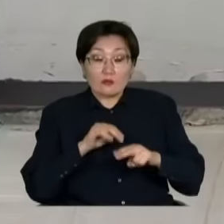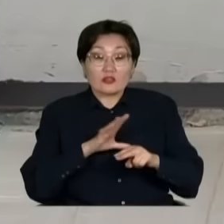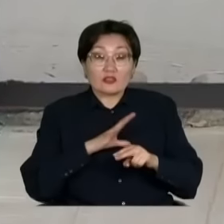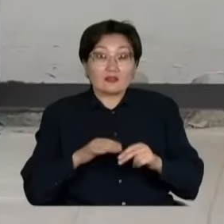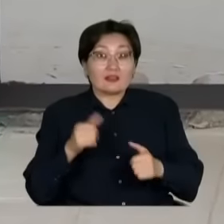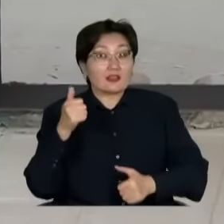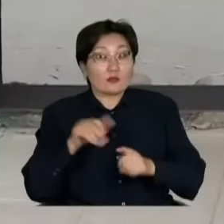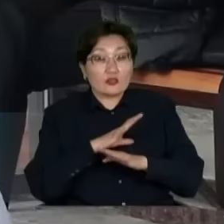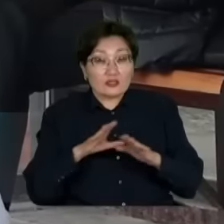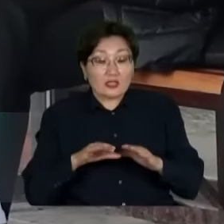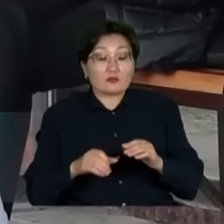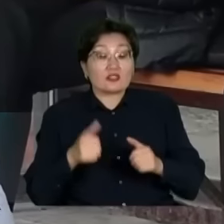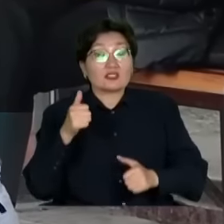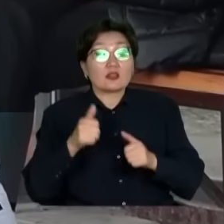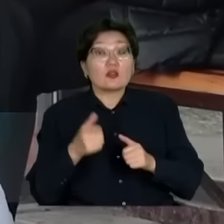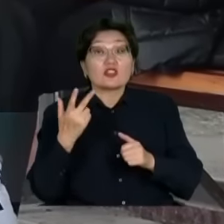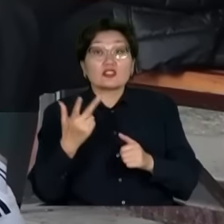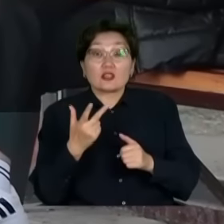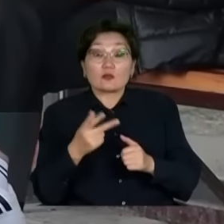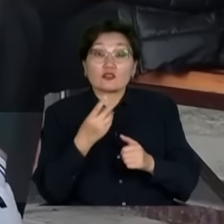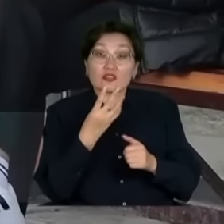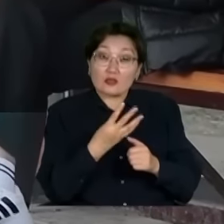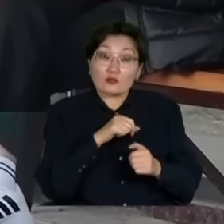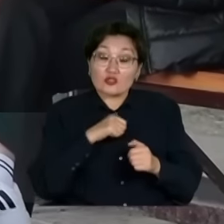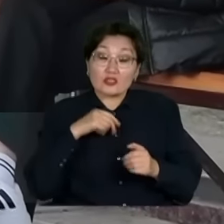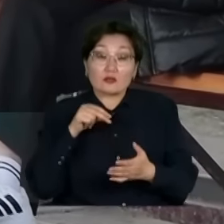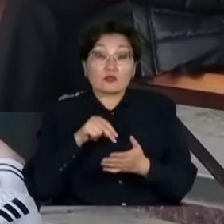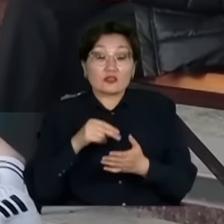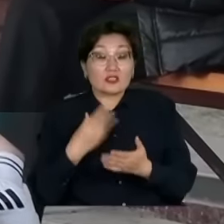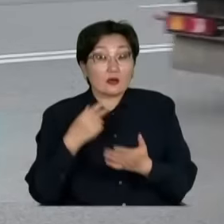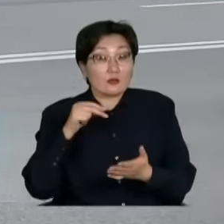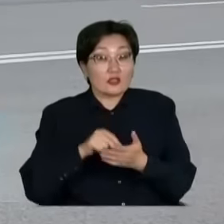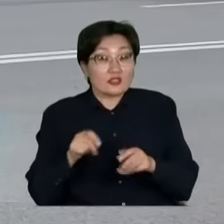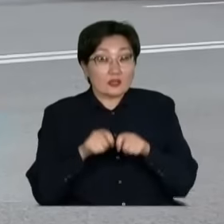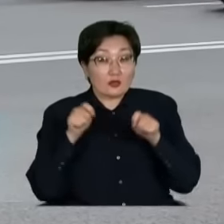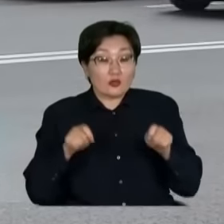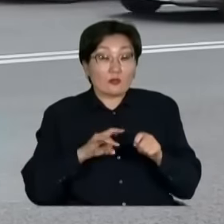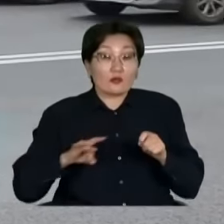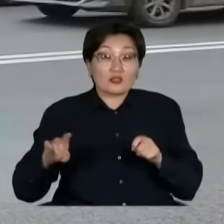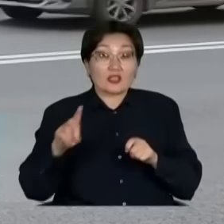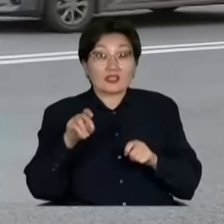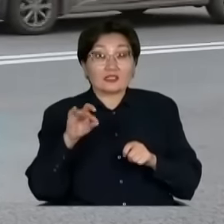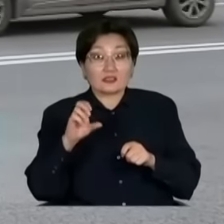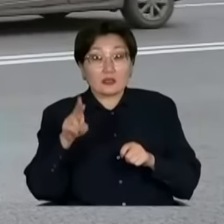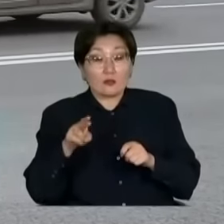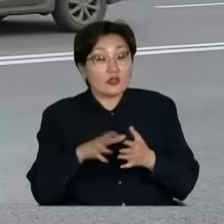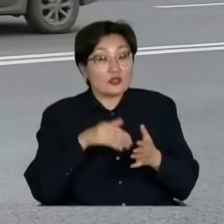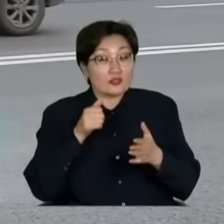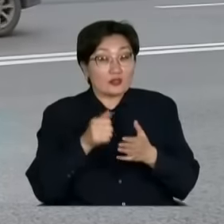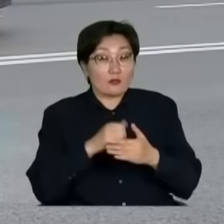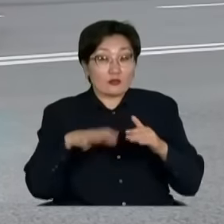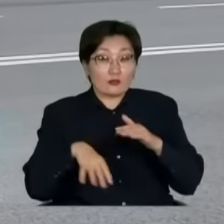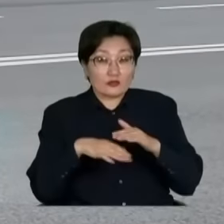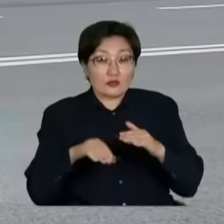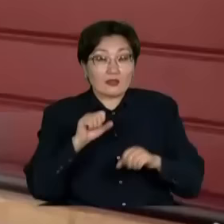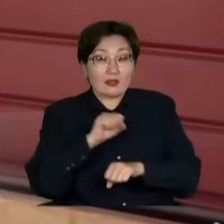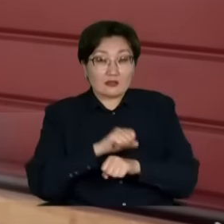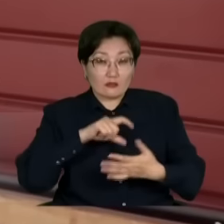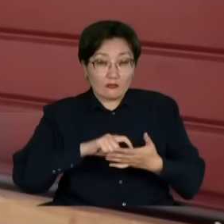тендер Затем в центре три из четырёх самых дорогостоящих открылись А в микрорайоне КС по сей день пустует